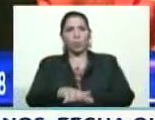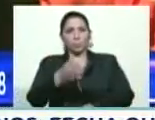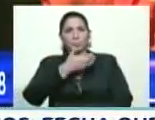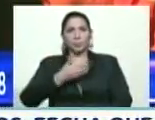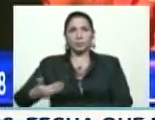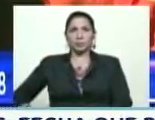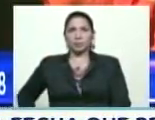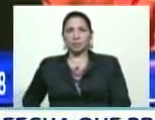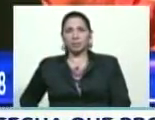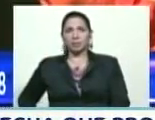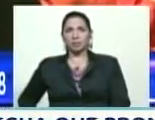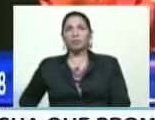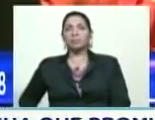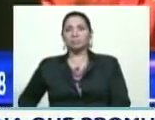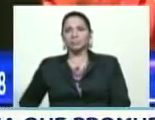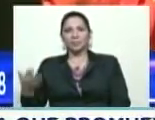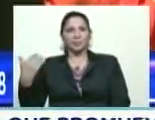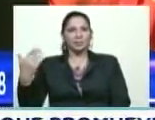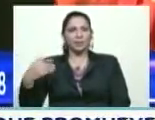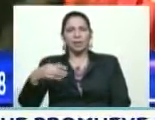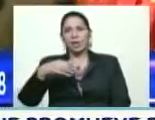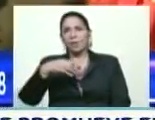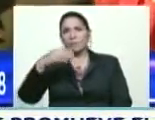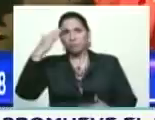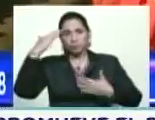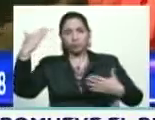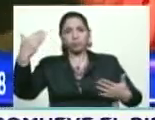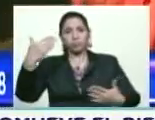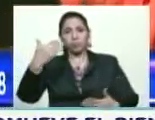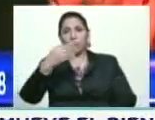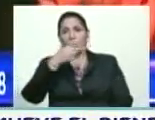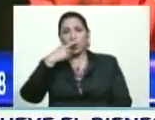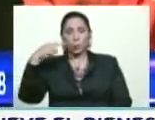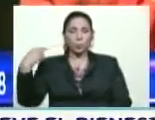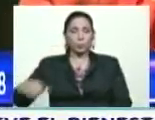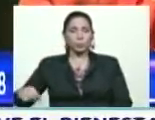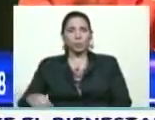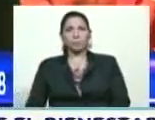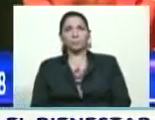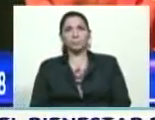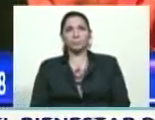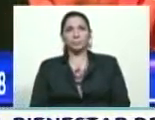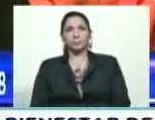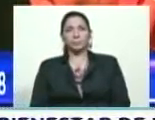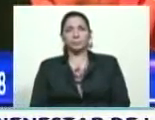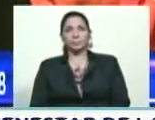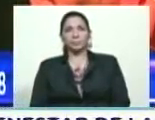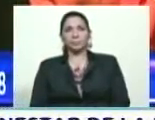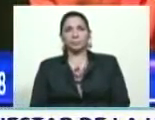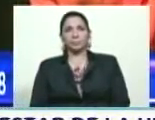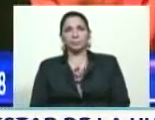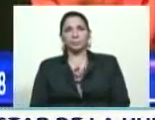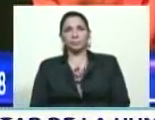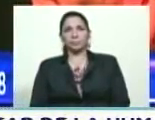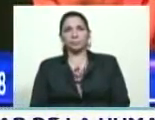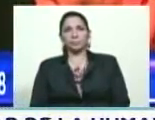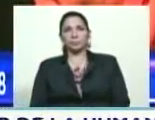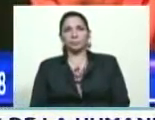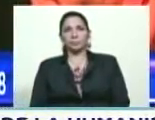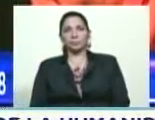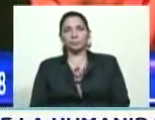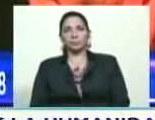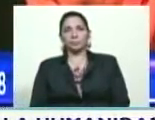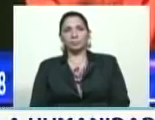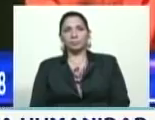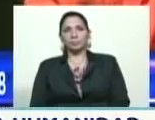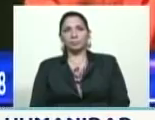presidente Vladimir Putin, a quien saludamos con mucho afecto. Y мы могли это увидеть воочию во время недавнего визита